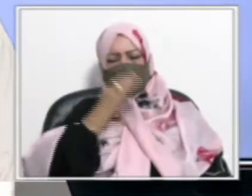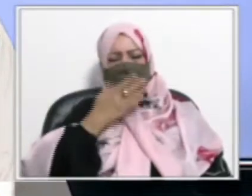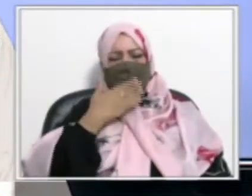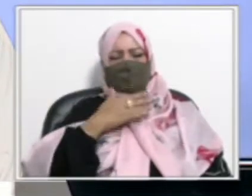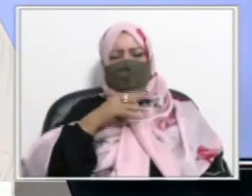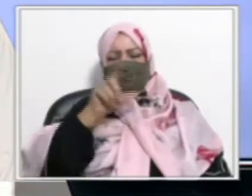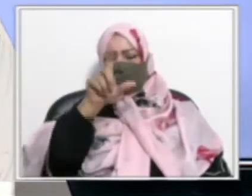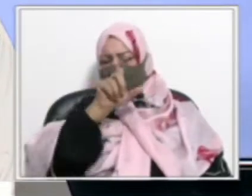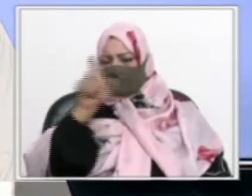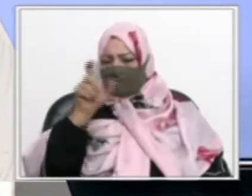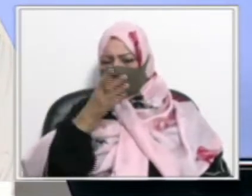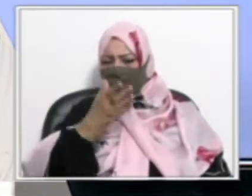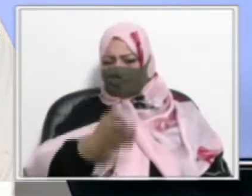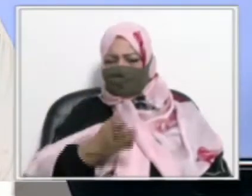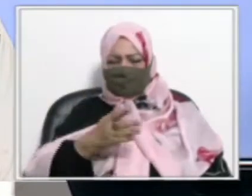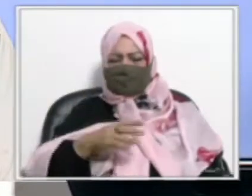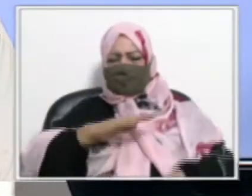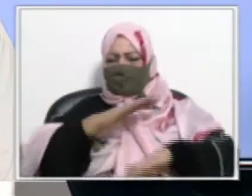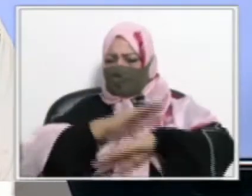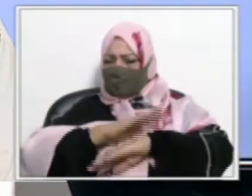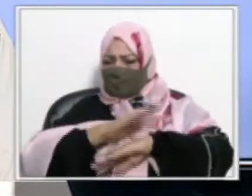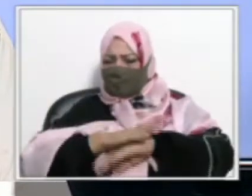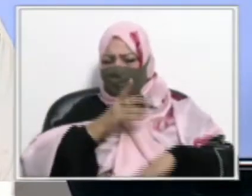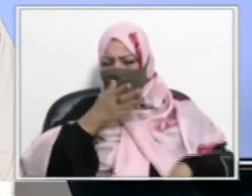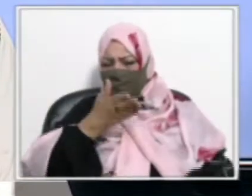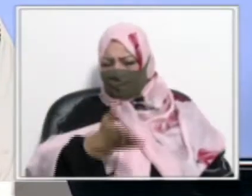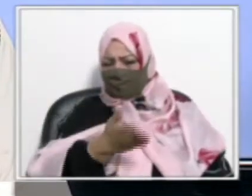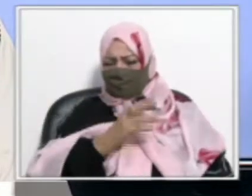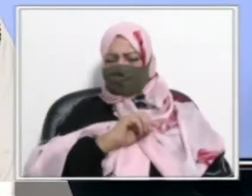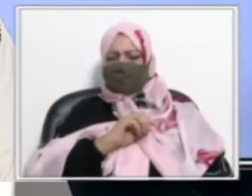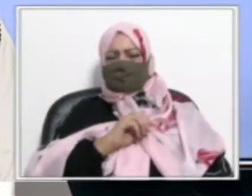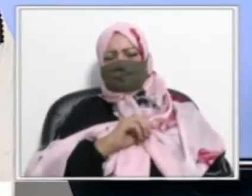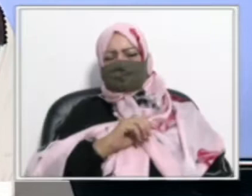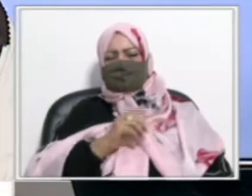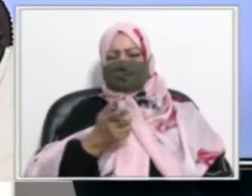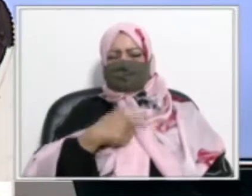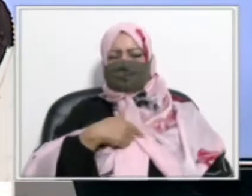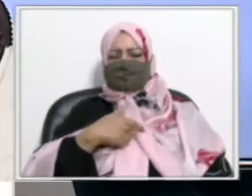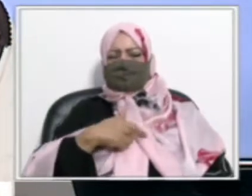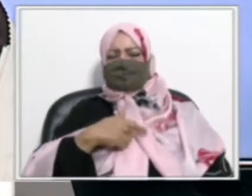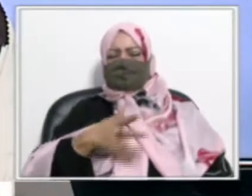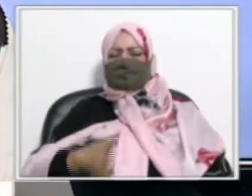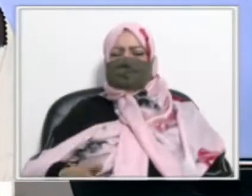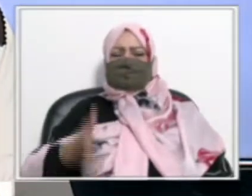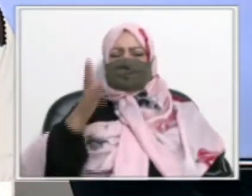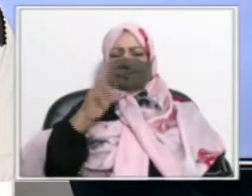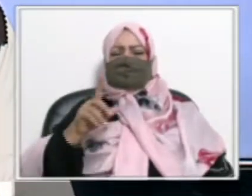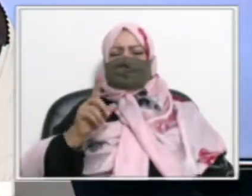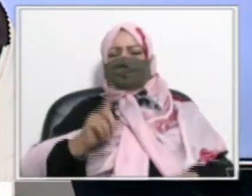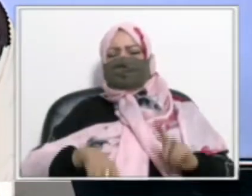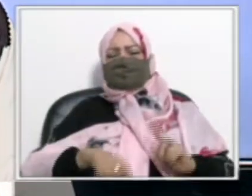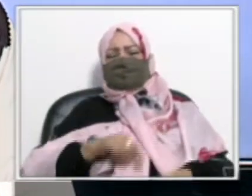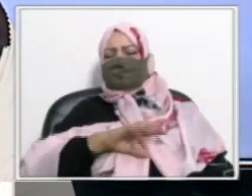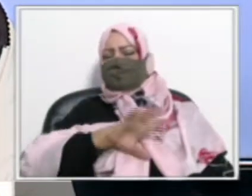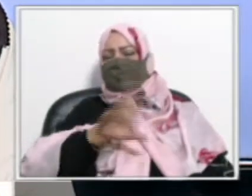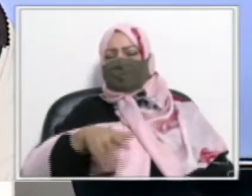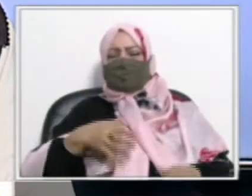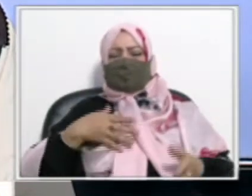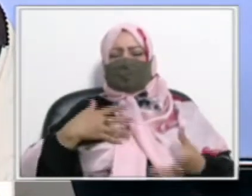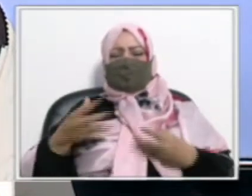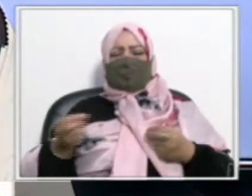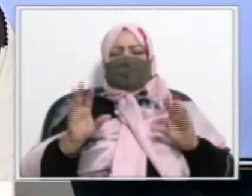لا يحل سماعها. ولذلك أمر الله عز وجل بالإعراض عن أهل الفساد. نعم، معنا متصل.